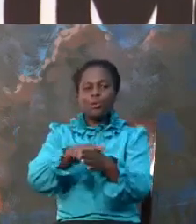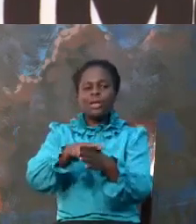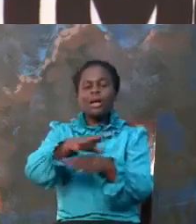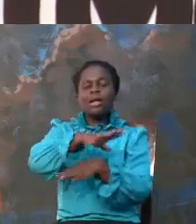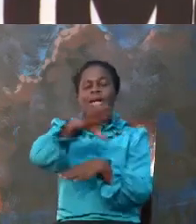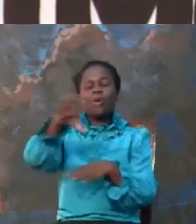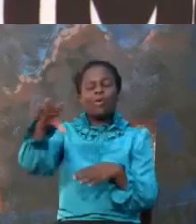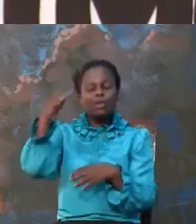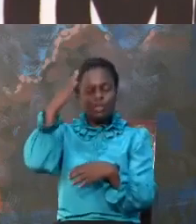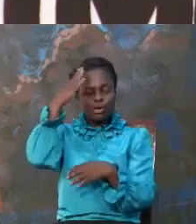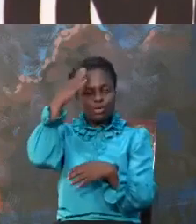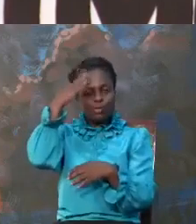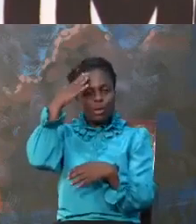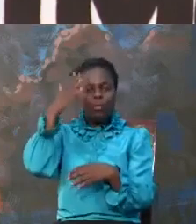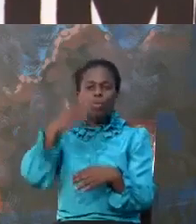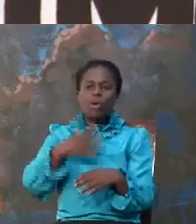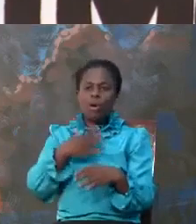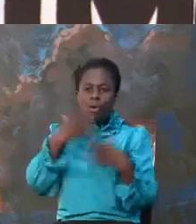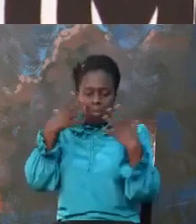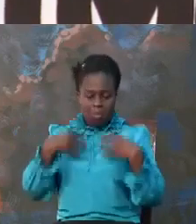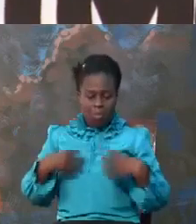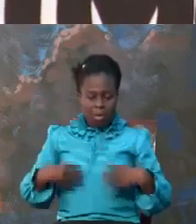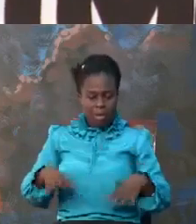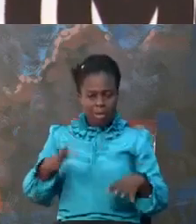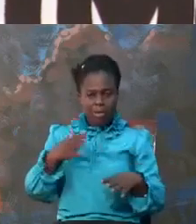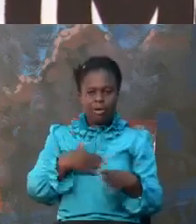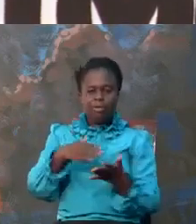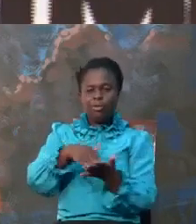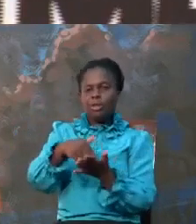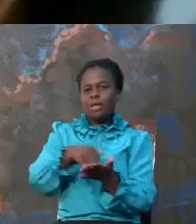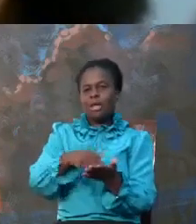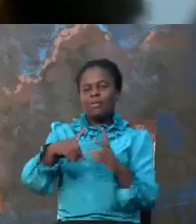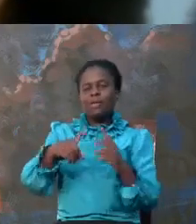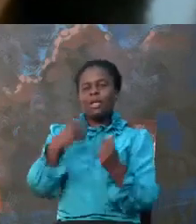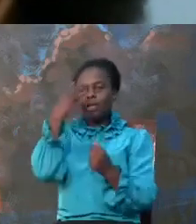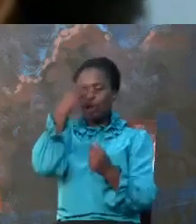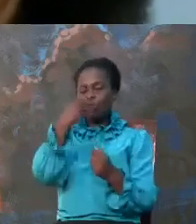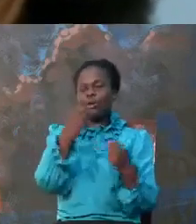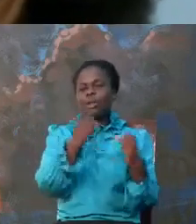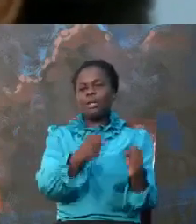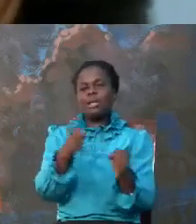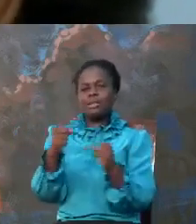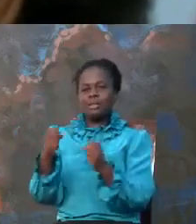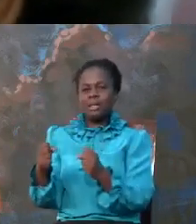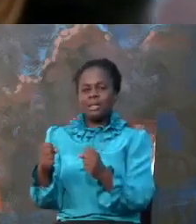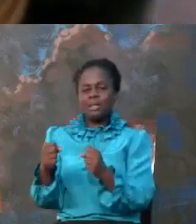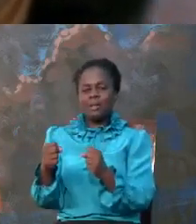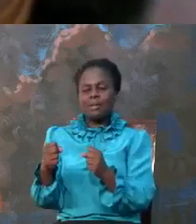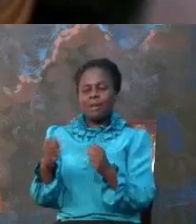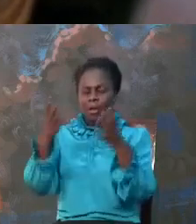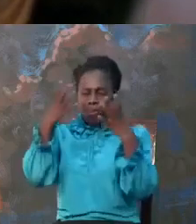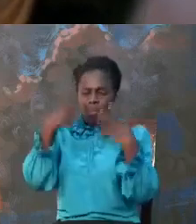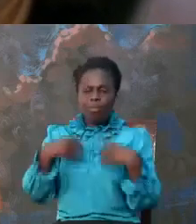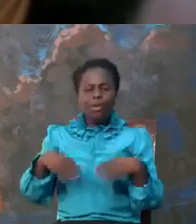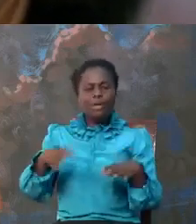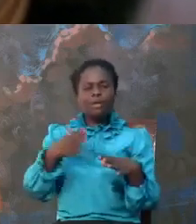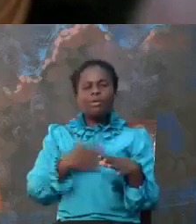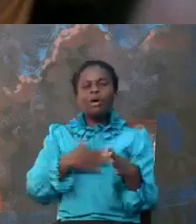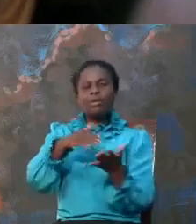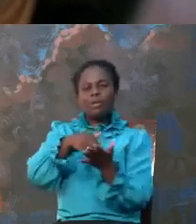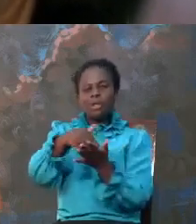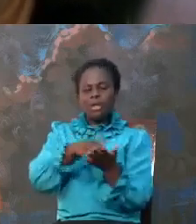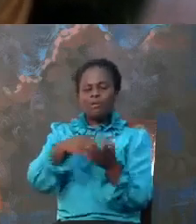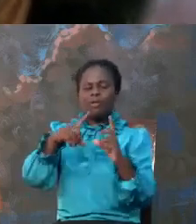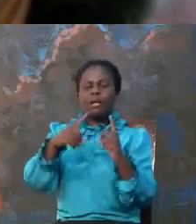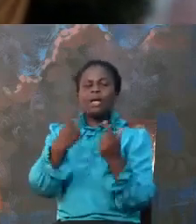kwamba mwili wangu ni dhaifu, lakini roho inapenda. Haleluya. Hao wanaosema mwili wangu ni dhaifu, roho